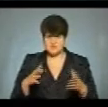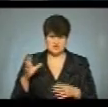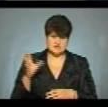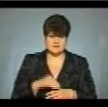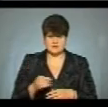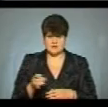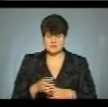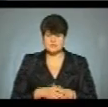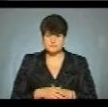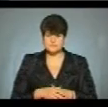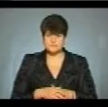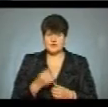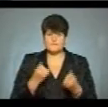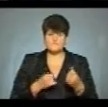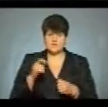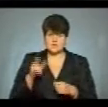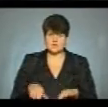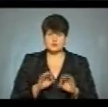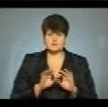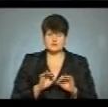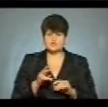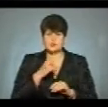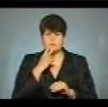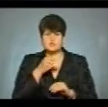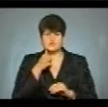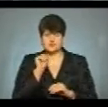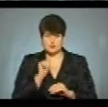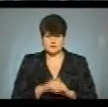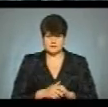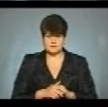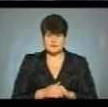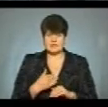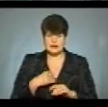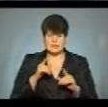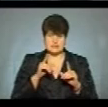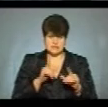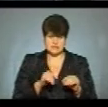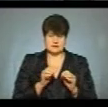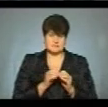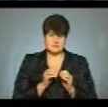разів. Водій Віктор Онешків розповів, що бачив вчора. Ну, я їхав в